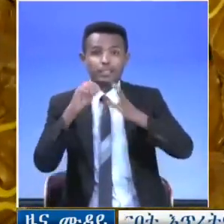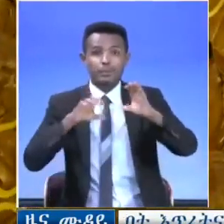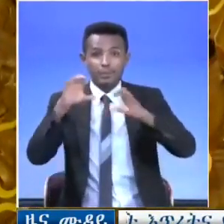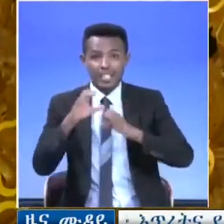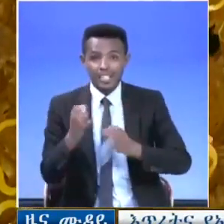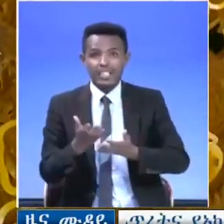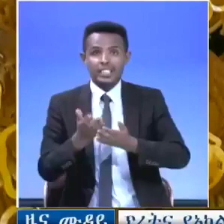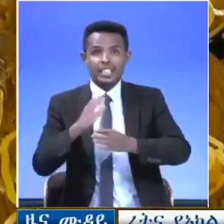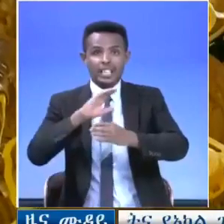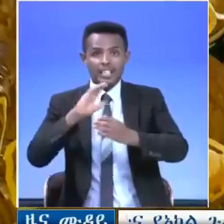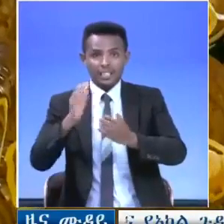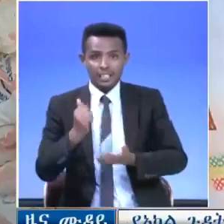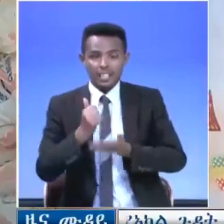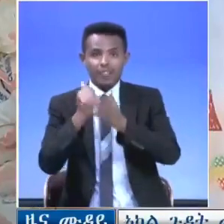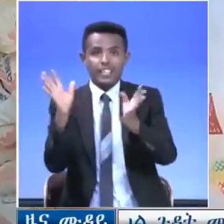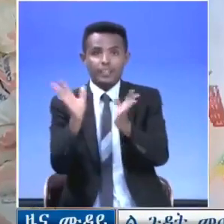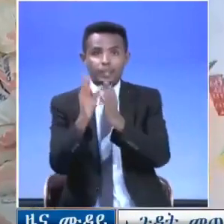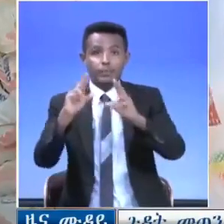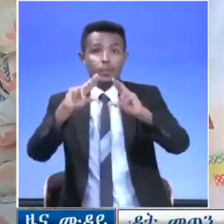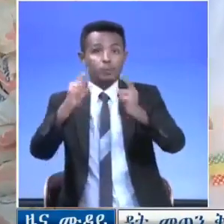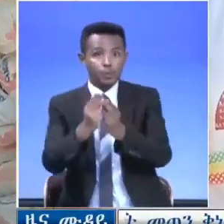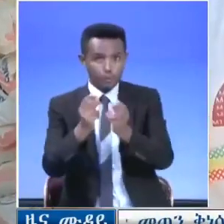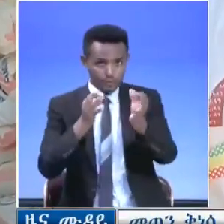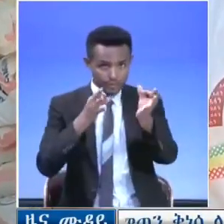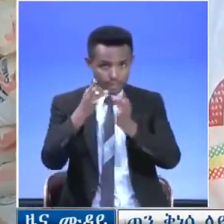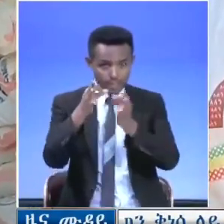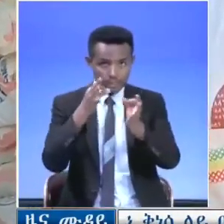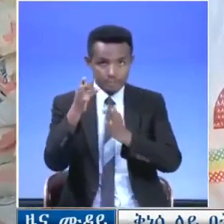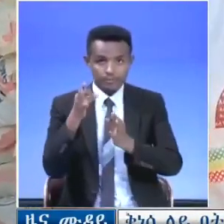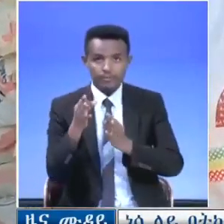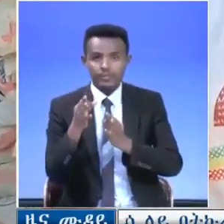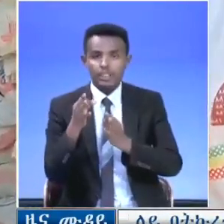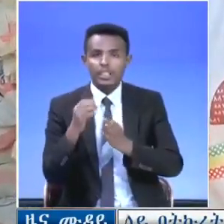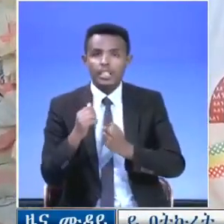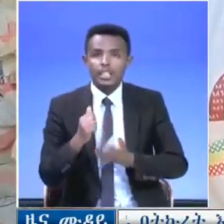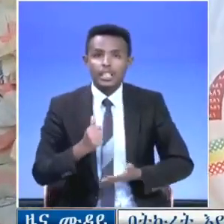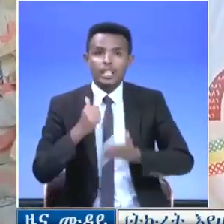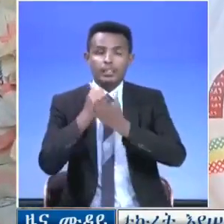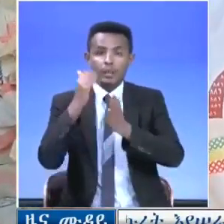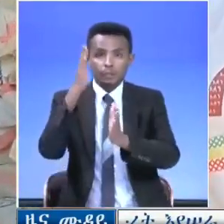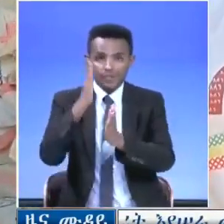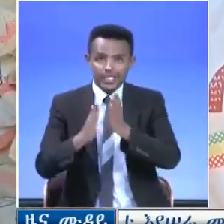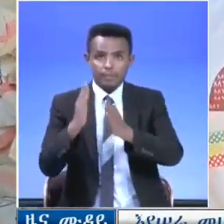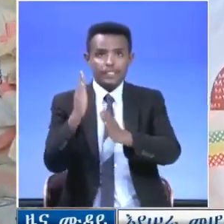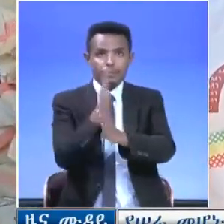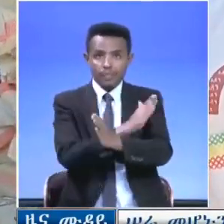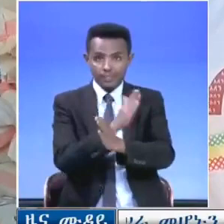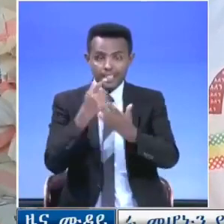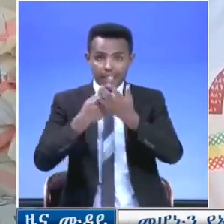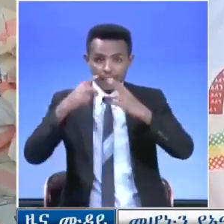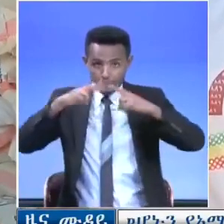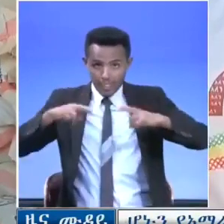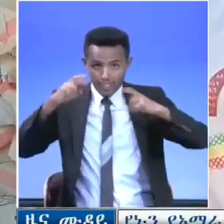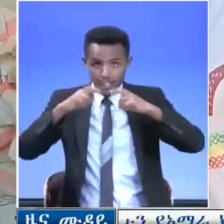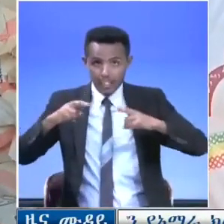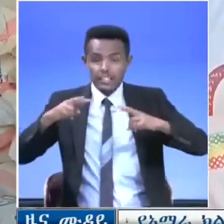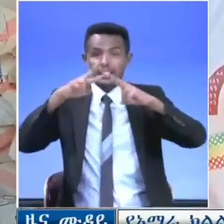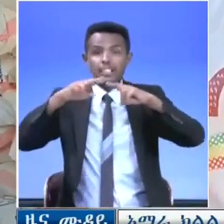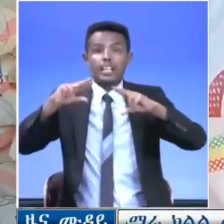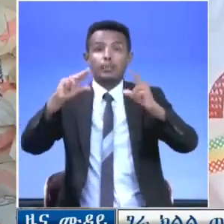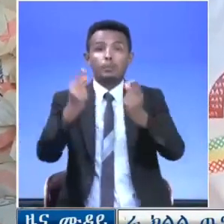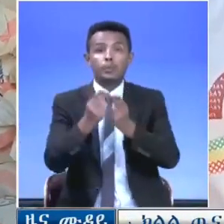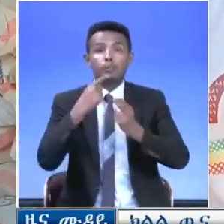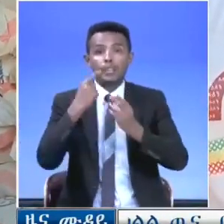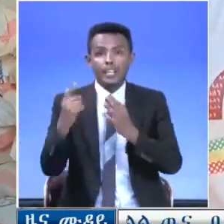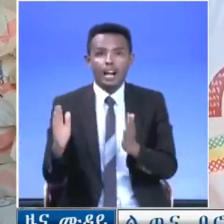አሰባሳቢ ቡድኑ አባላት ተናግረዋል። ከዚህ እኛ መተን ድራታውን ከመስጠታችን በፊት ይሄንን የሚያጠናልን የጥናት ቡድን ብለን